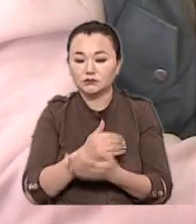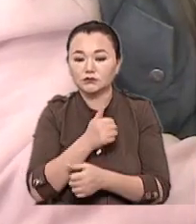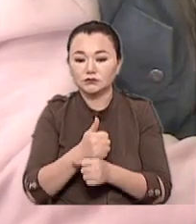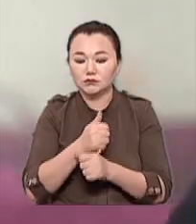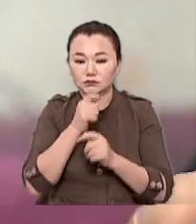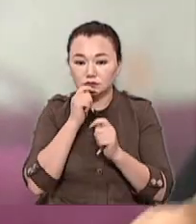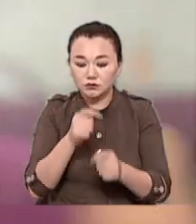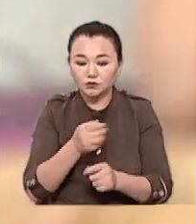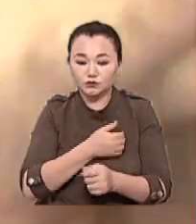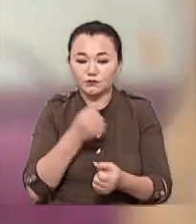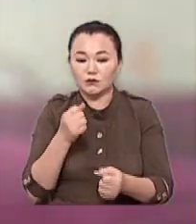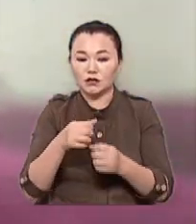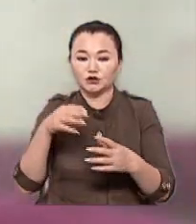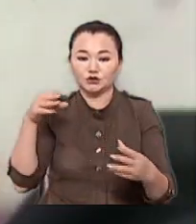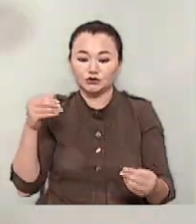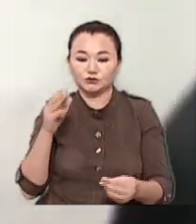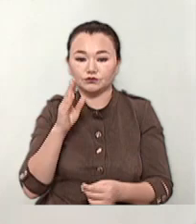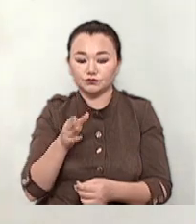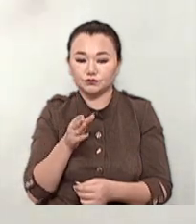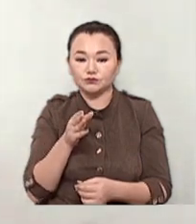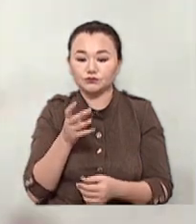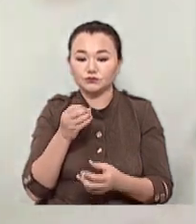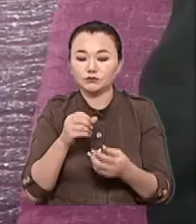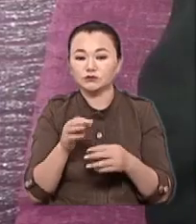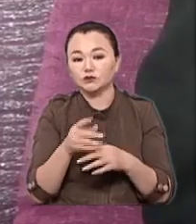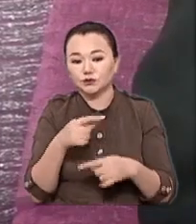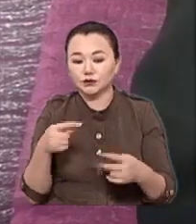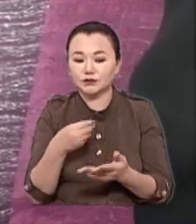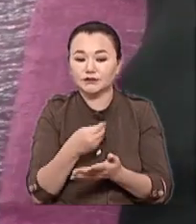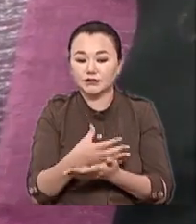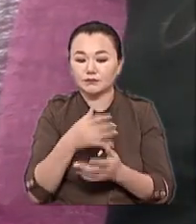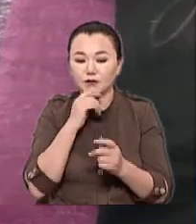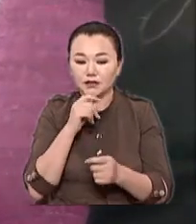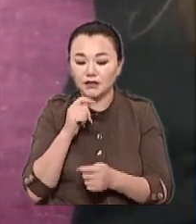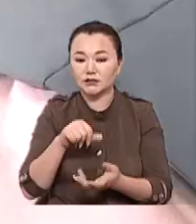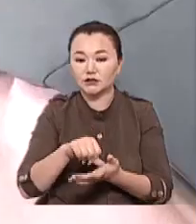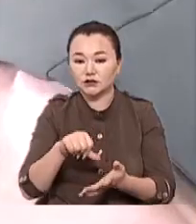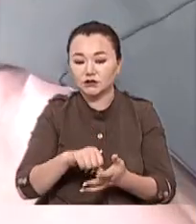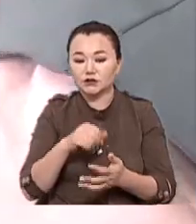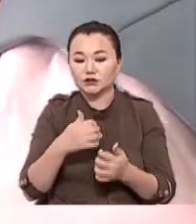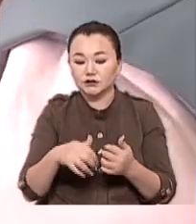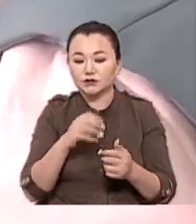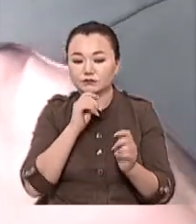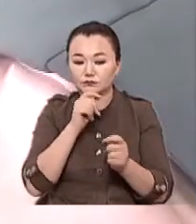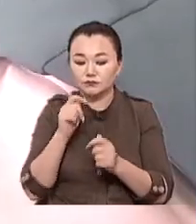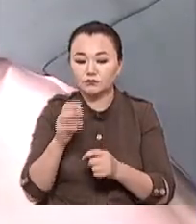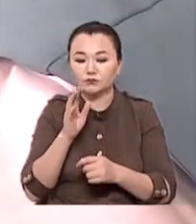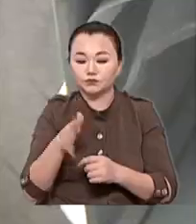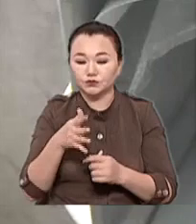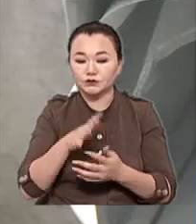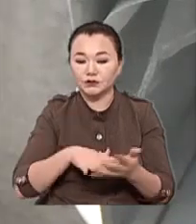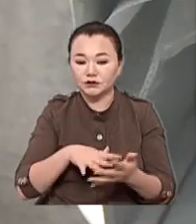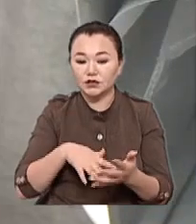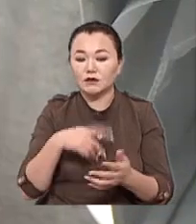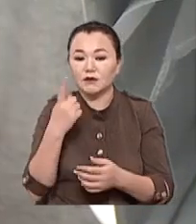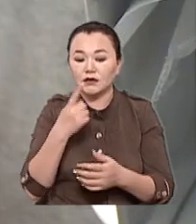жүлдесі ретінде автокөлік бәске қойылған. Одан бөлек түрлі бағалы сыйлықтар да қатысушылар арасында үлестірілетін болады. Алғашқы